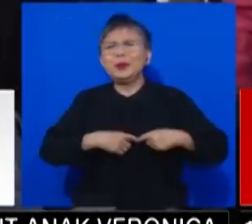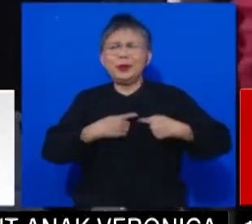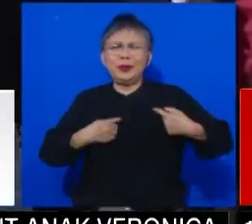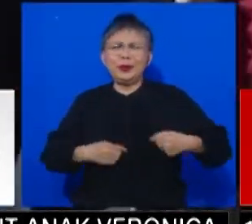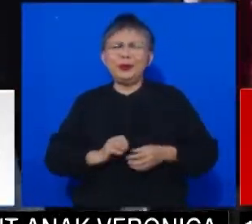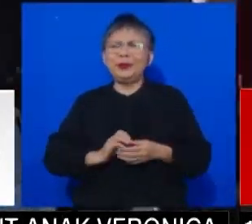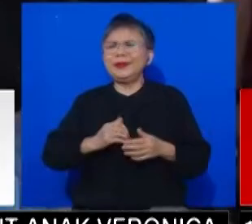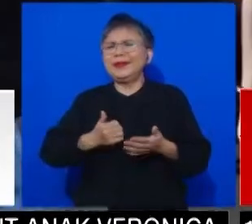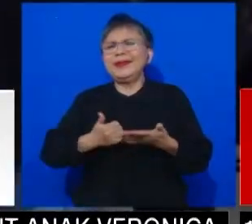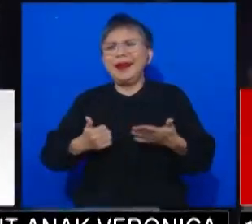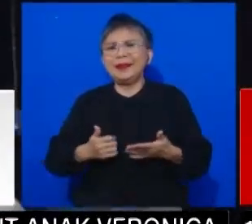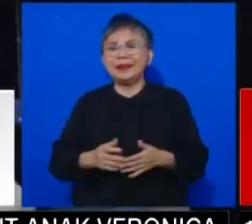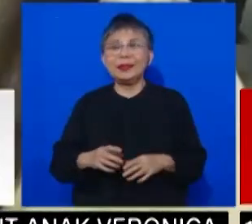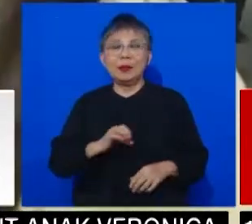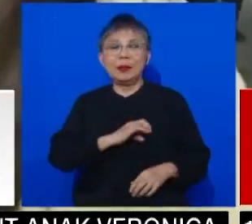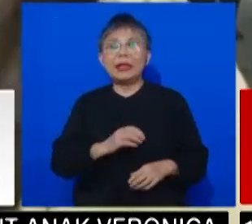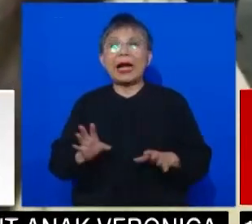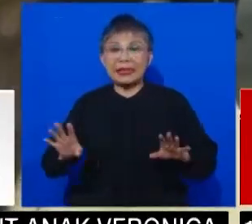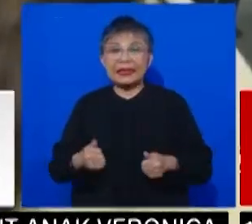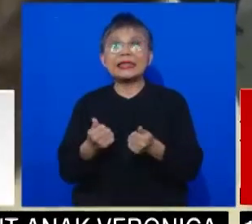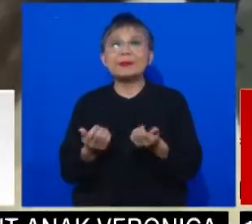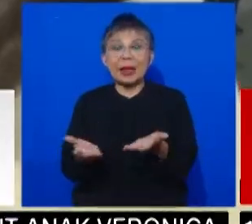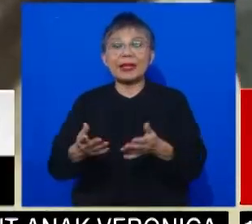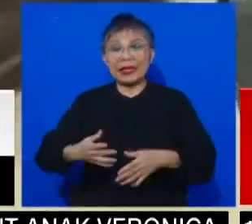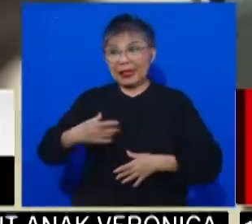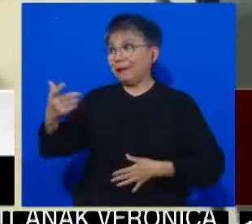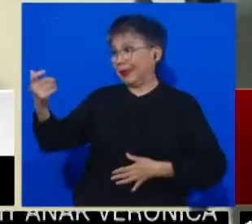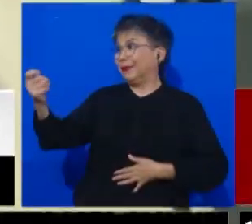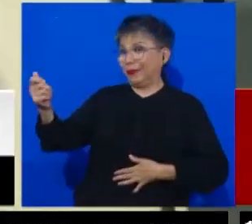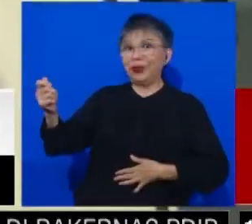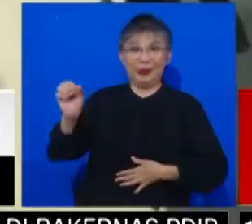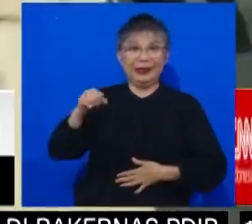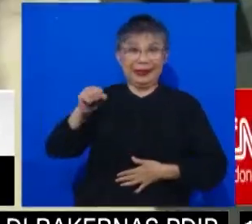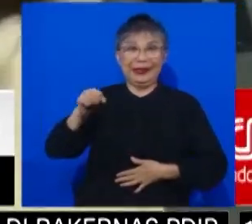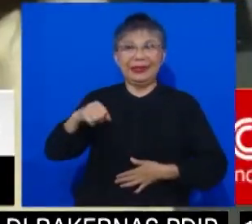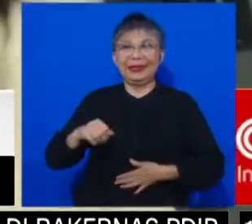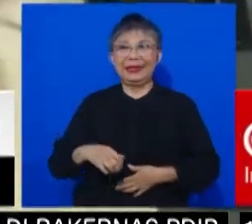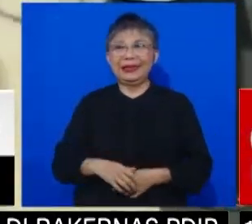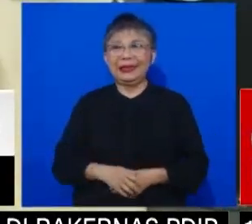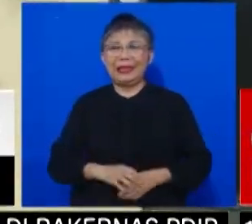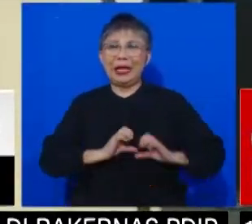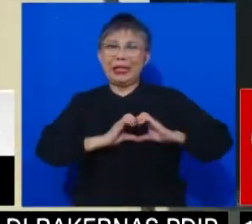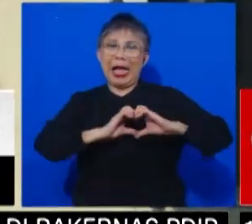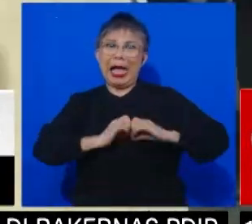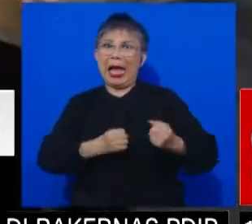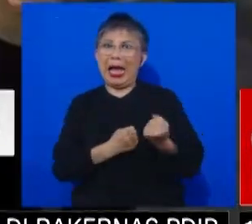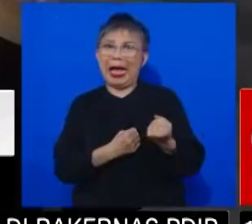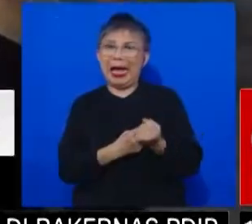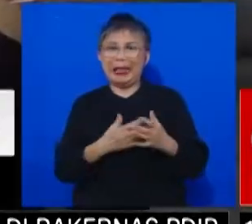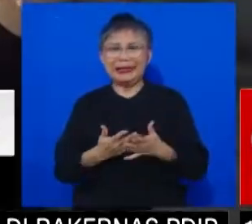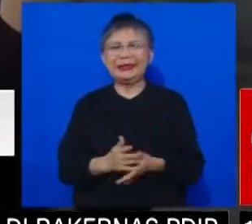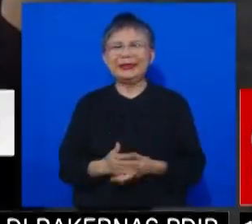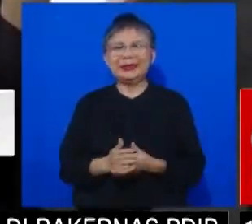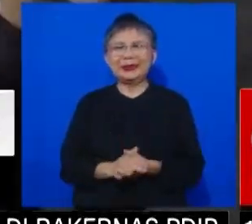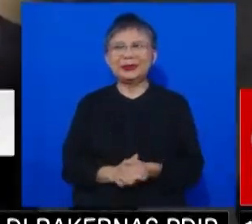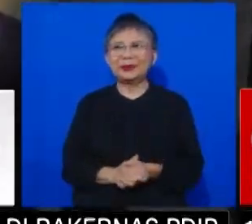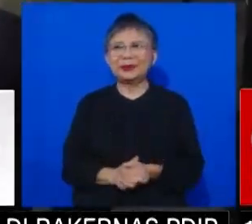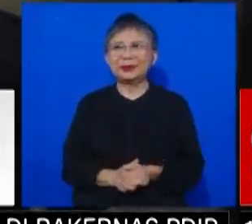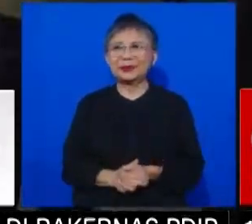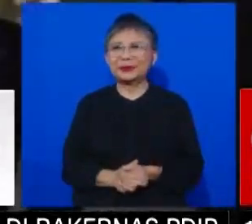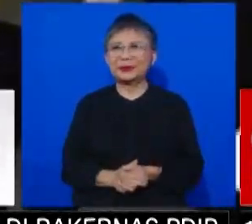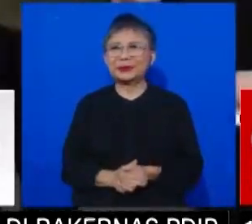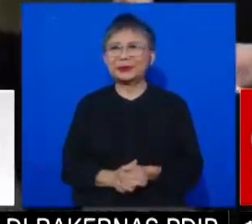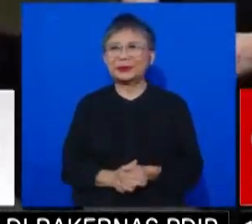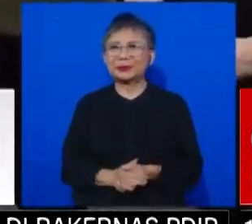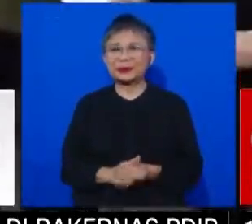kesempatan untuk foto-foto. Oh, senang banget, woi. Senang banget, woi, sama orang idola satu Indonesia, masih. Selain menyapa masyarakat